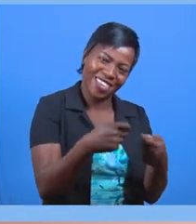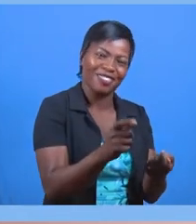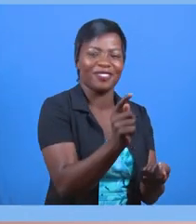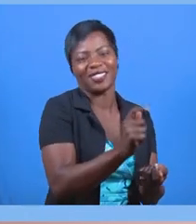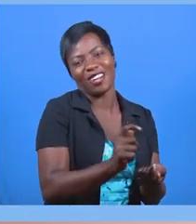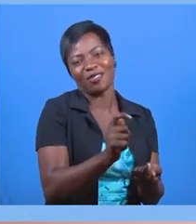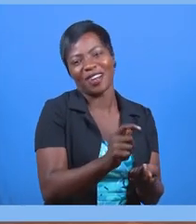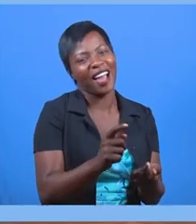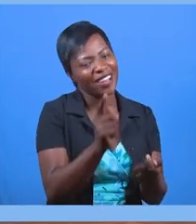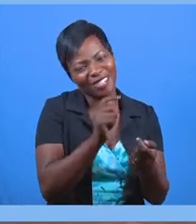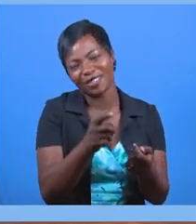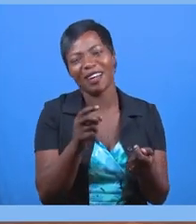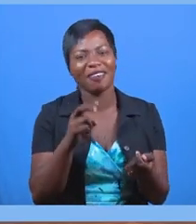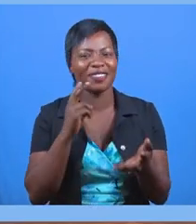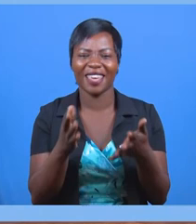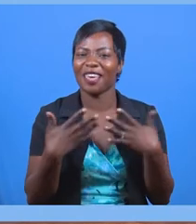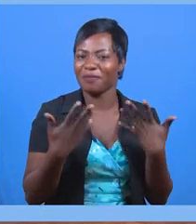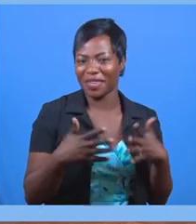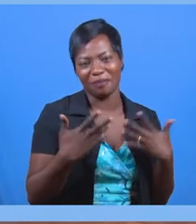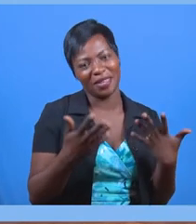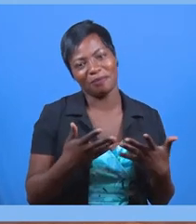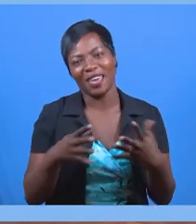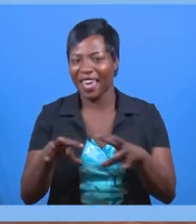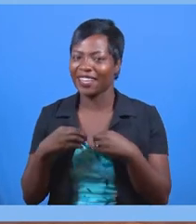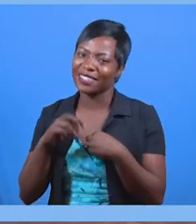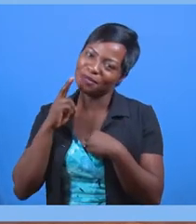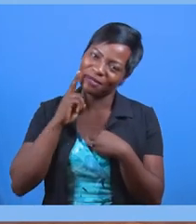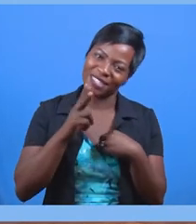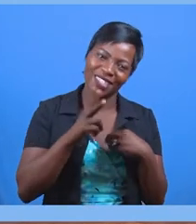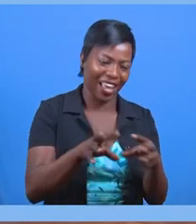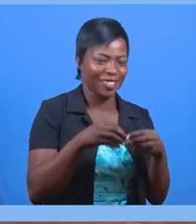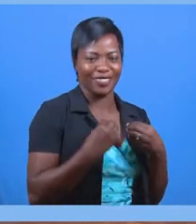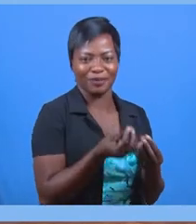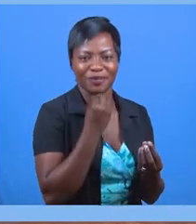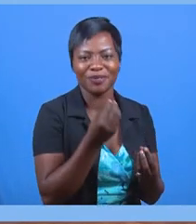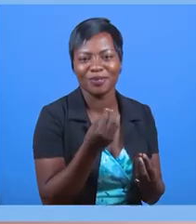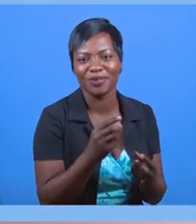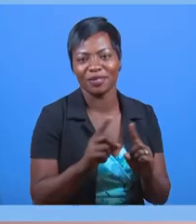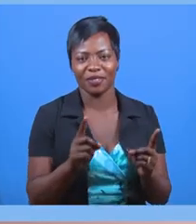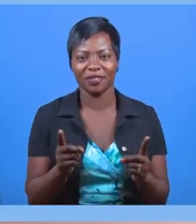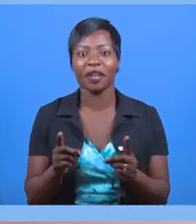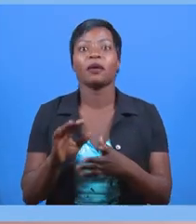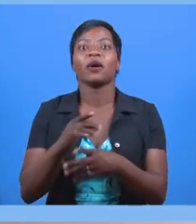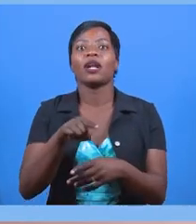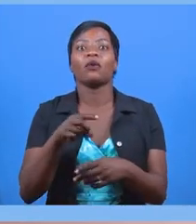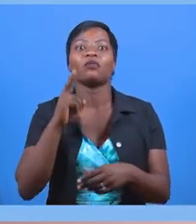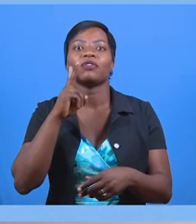nditambireiwo gashirayiwo izvi nekuti izvi zvinotiri kuona muongori netsvakiridzo kuti kana Muyenzi achiuya